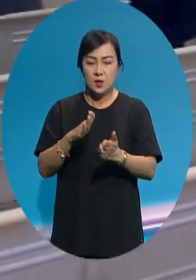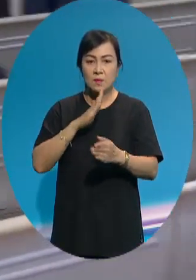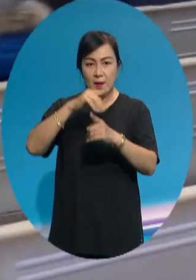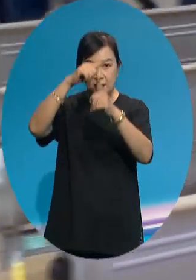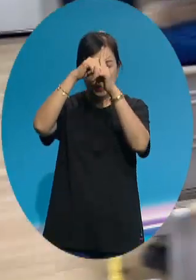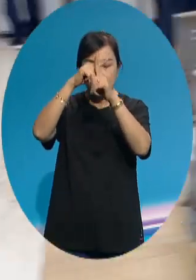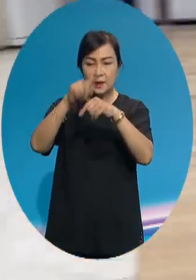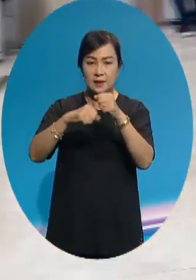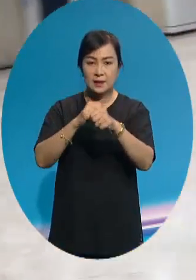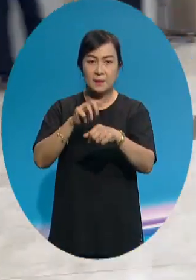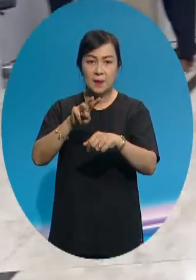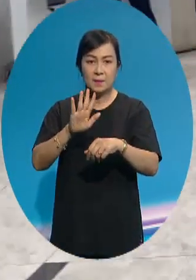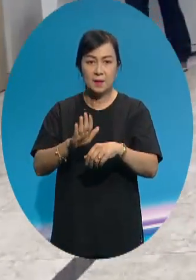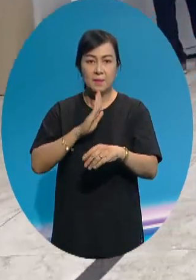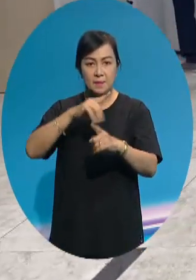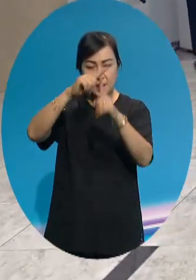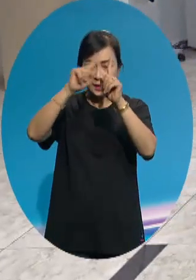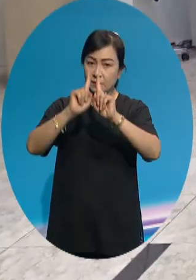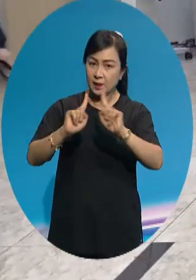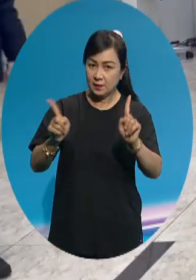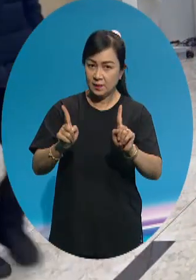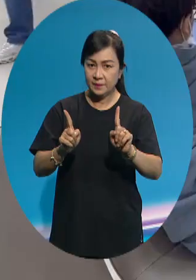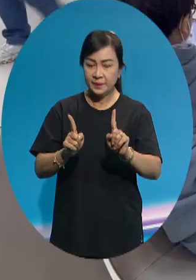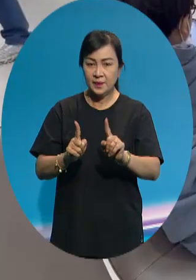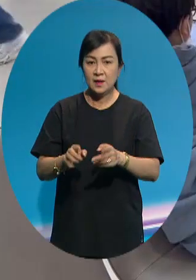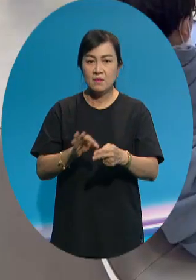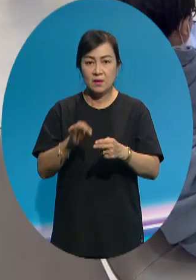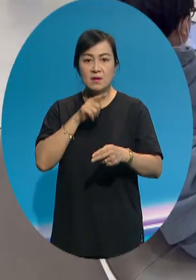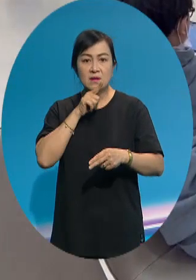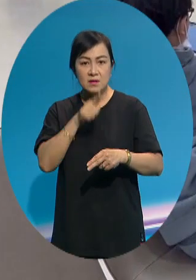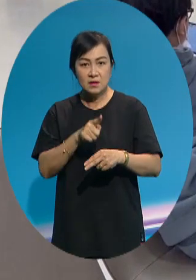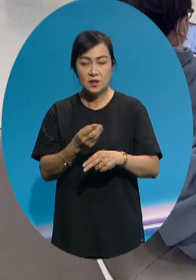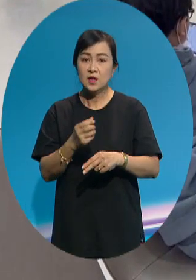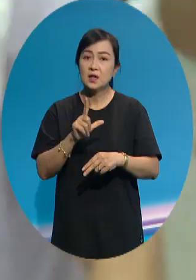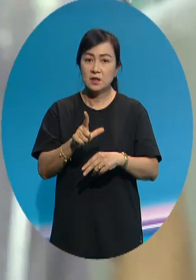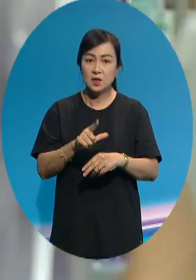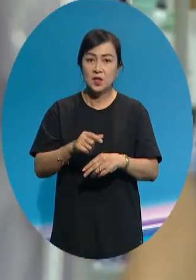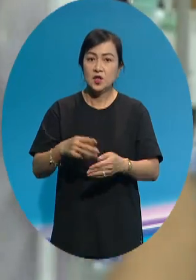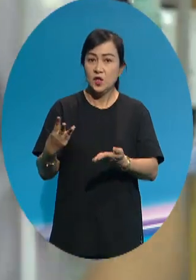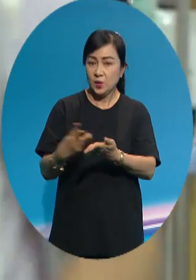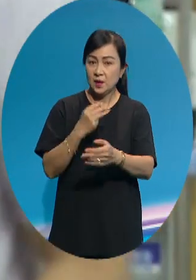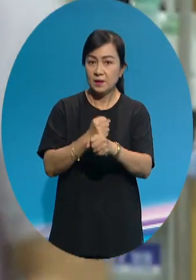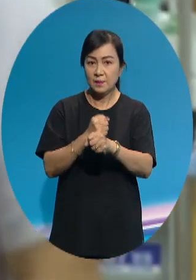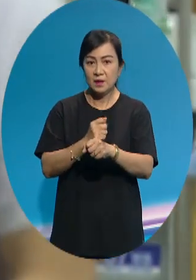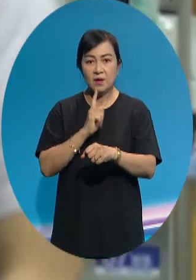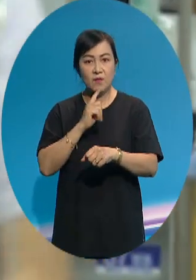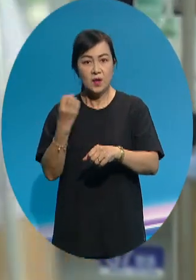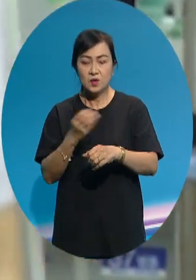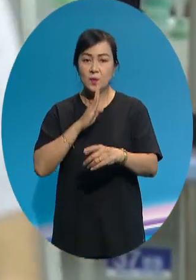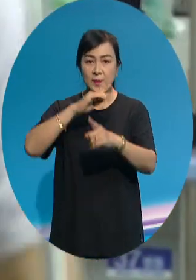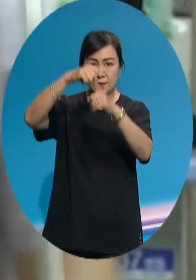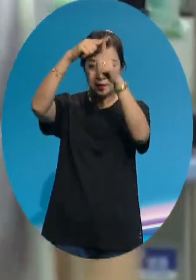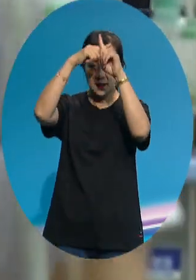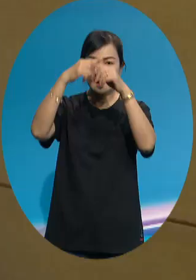2035 Tuy nhiên các bác sĩ phản đối cho rằng vấn đề thực sự là tiền lương và điều kiện làm việc chứ không phải số lượng bác